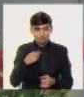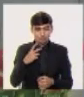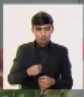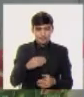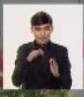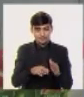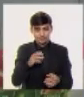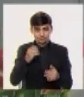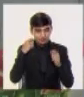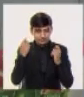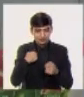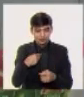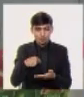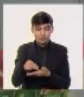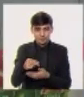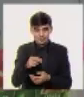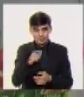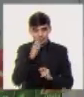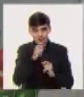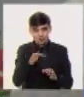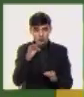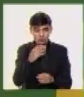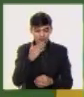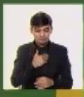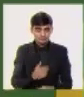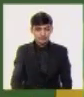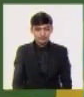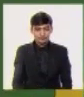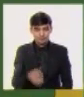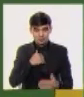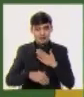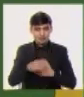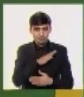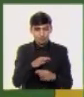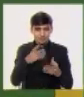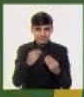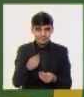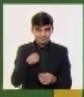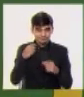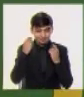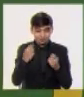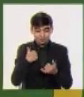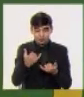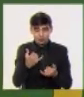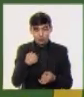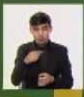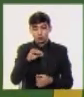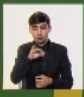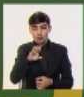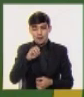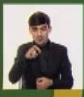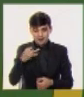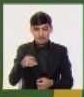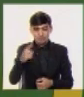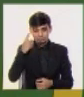дочери, как раз куплю подарок дочери, любимой. Обрадовался, потому что это как раз на день моего рождения, как раз мой юбилей, и мне